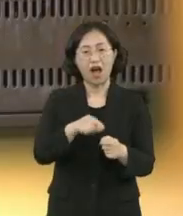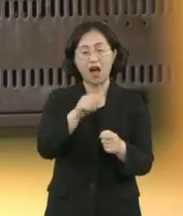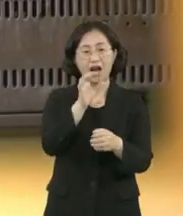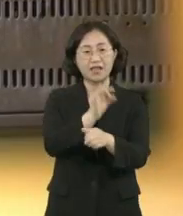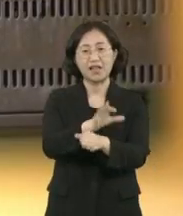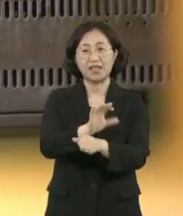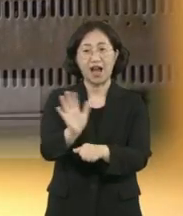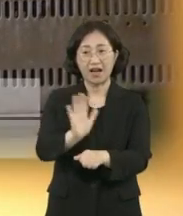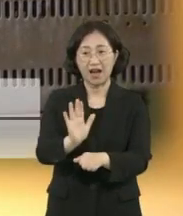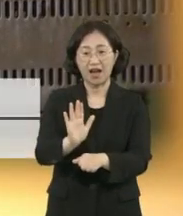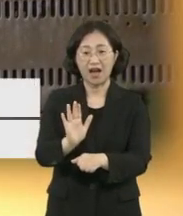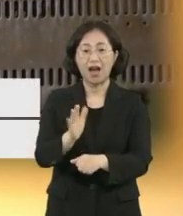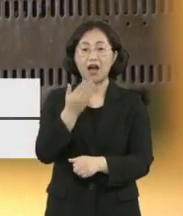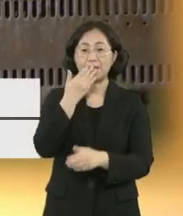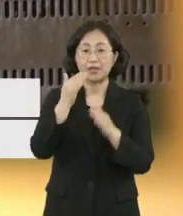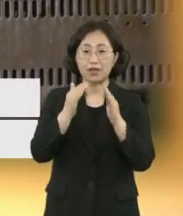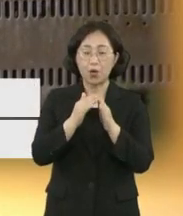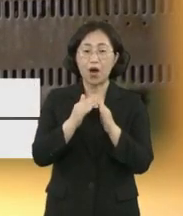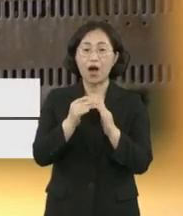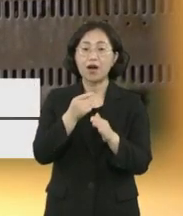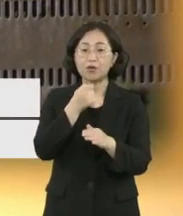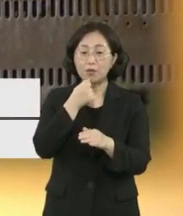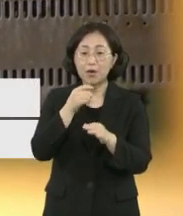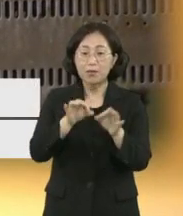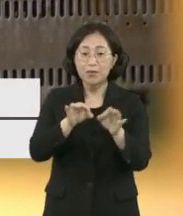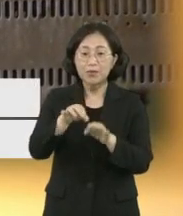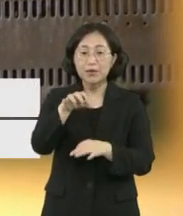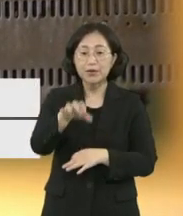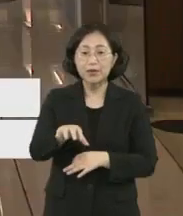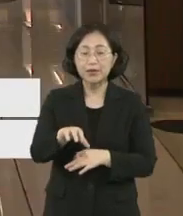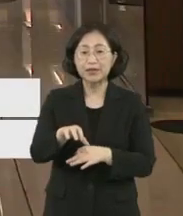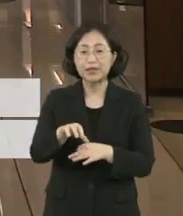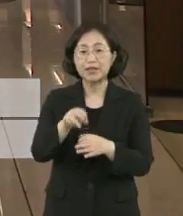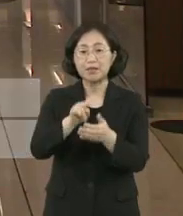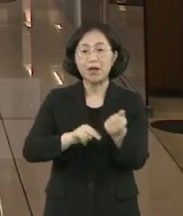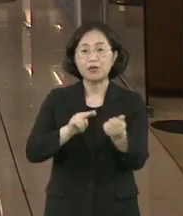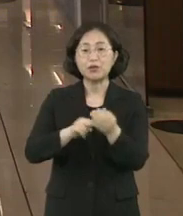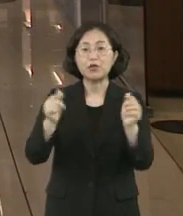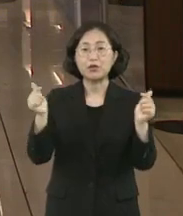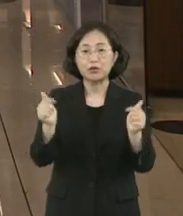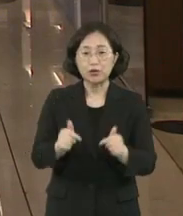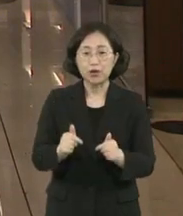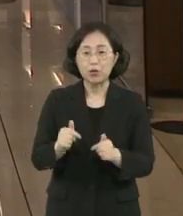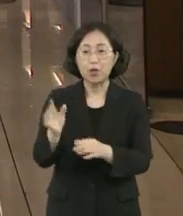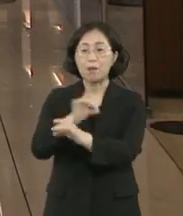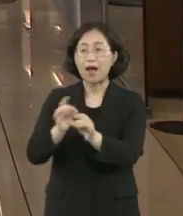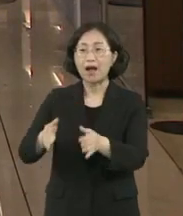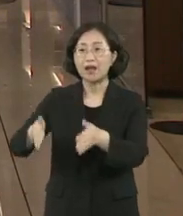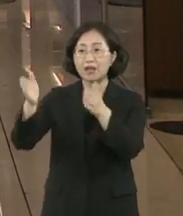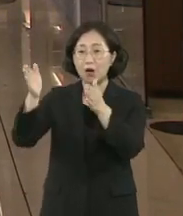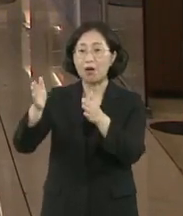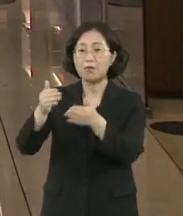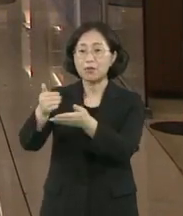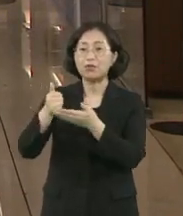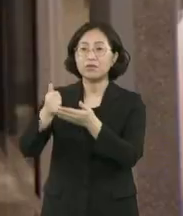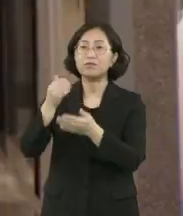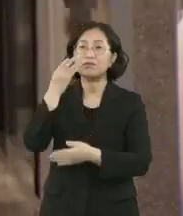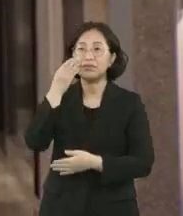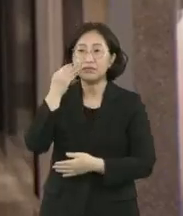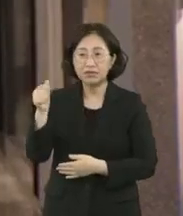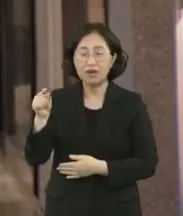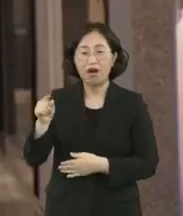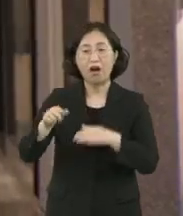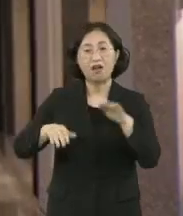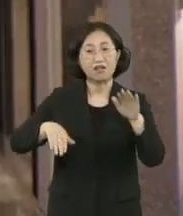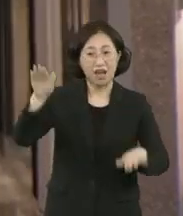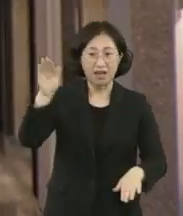속에 음식업과 소형 소매점 등은 매출 부진이 심화되고 백화점 손님은 늘어나는 양극화 현상이